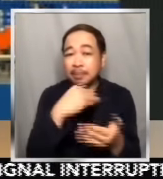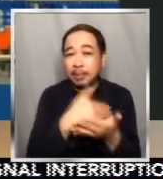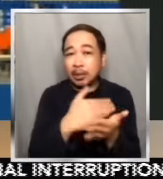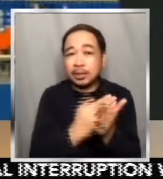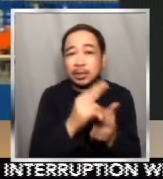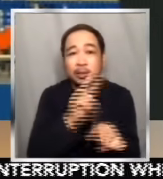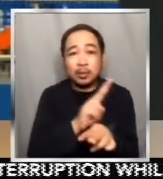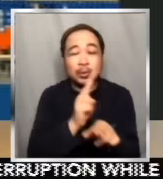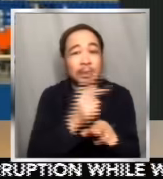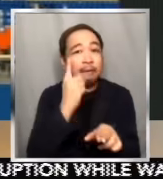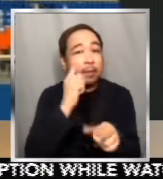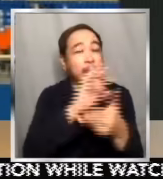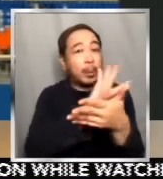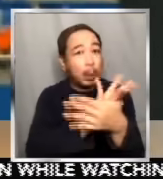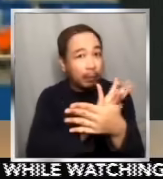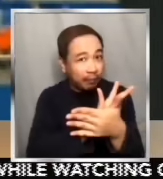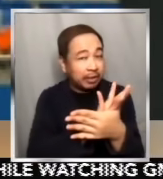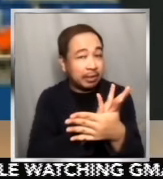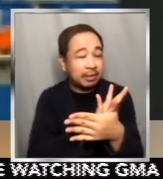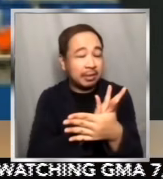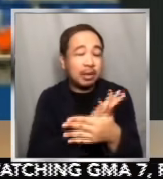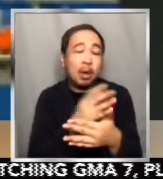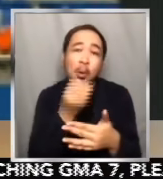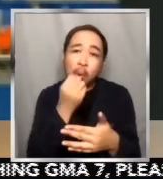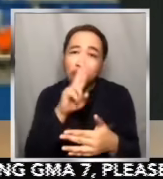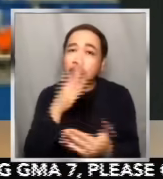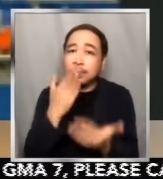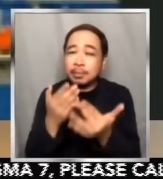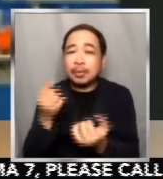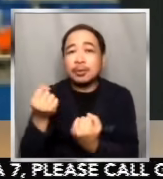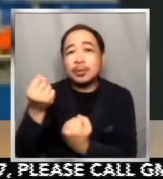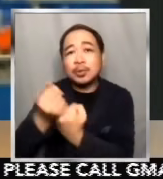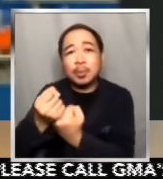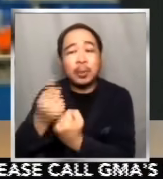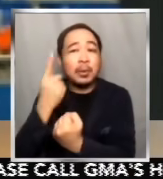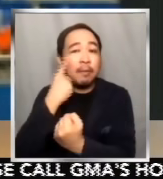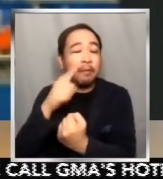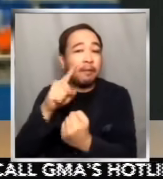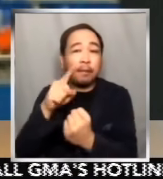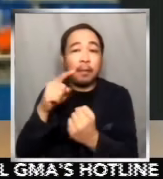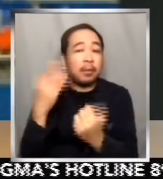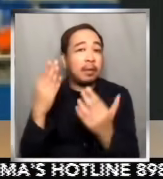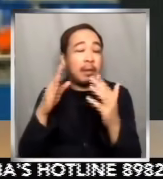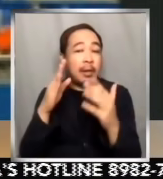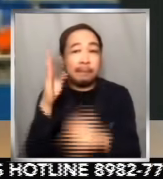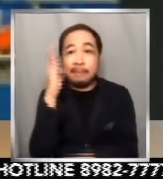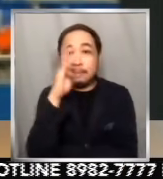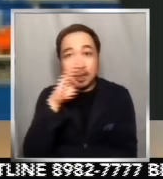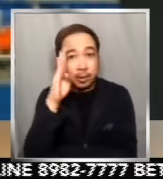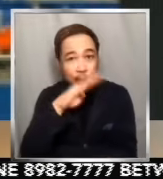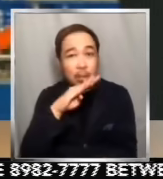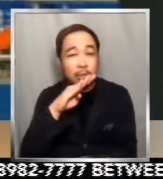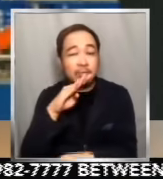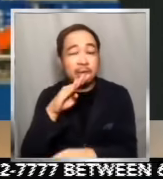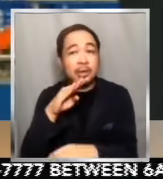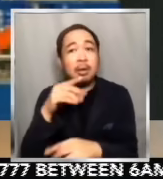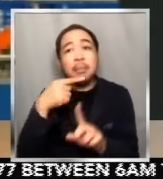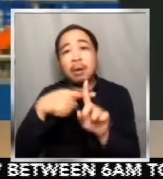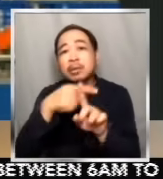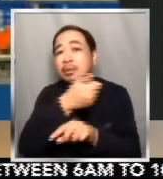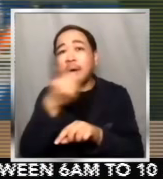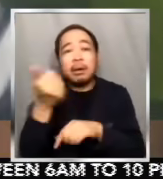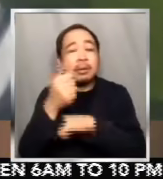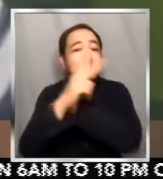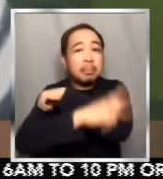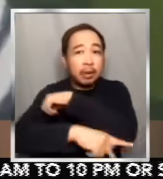COVID o kaya ay ayuda para sa Kabikulan at iba pang mga rehiyon matapos ang bagyong